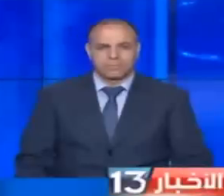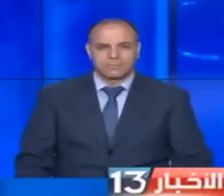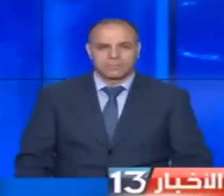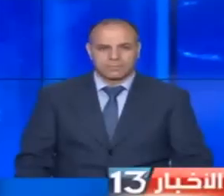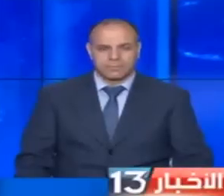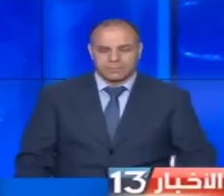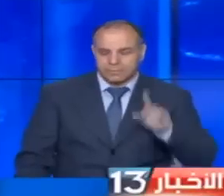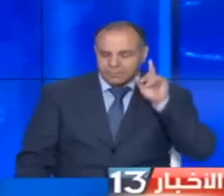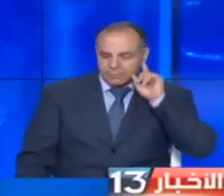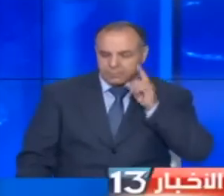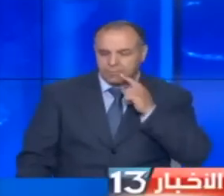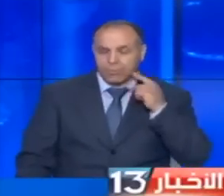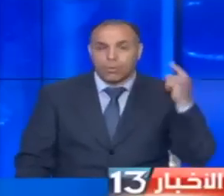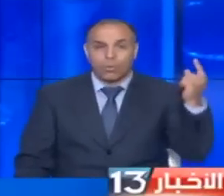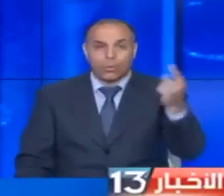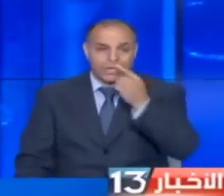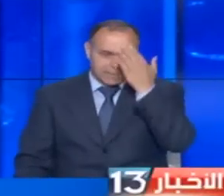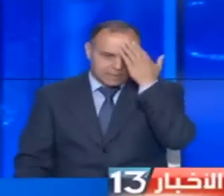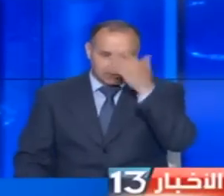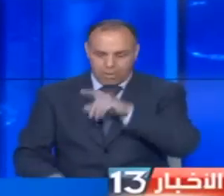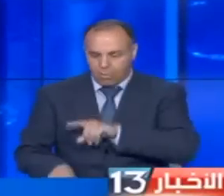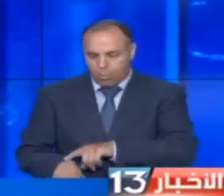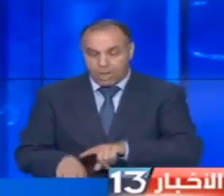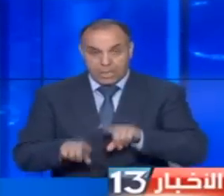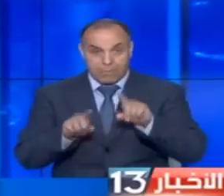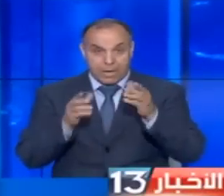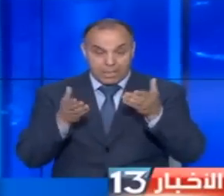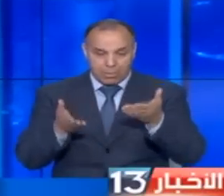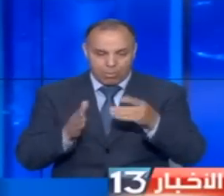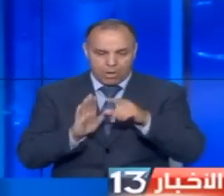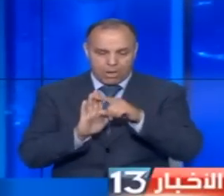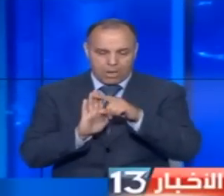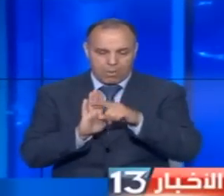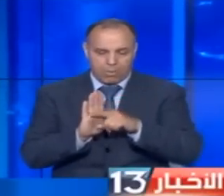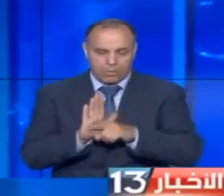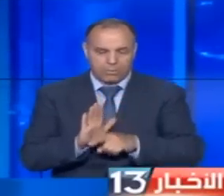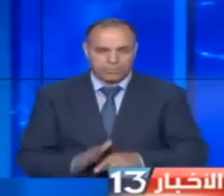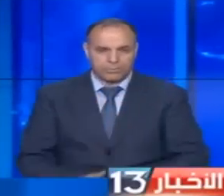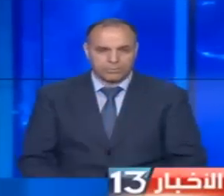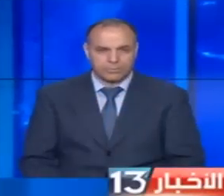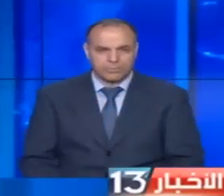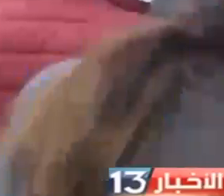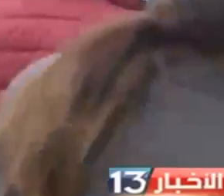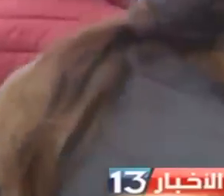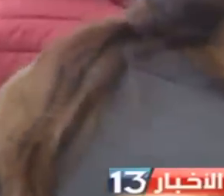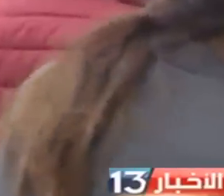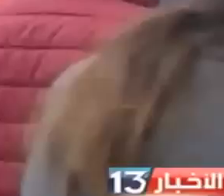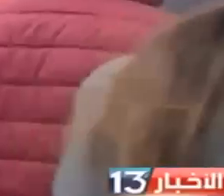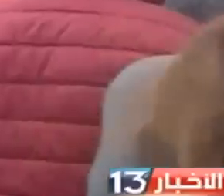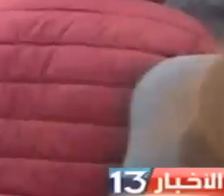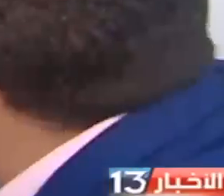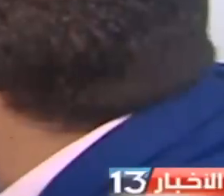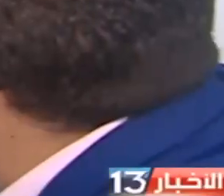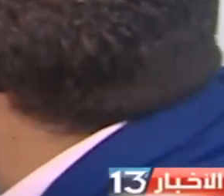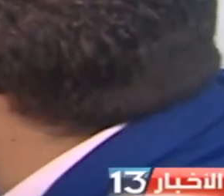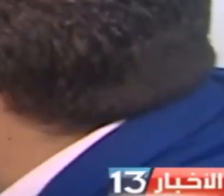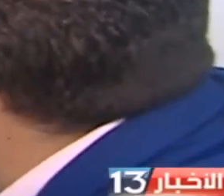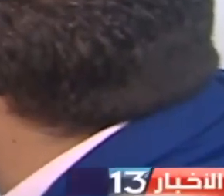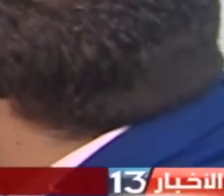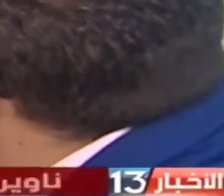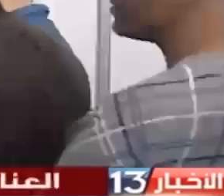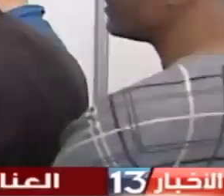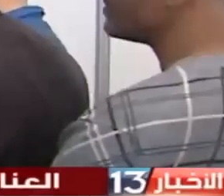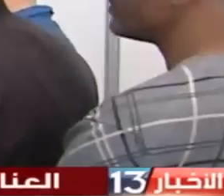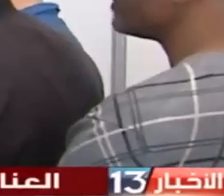السلام عليكم ورحمه الله الوحده جدران في تونس وفي اخبارنا اليوم في يوم لتشكيل ودفع